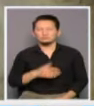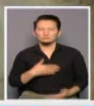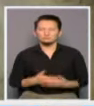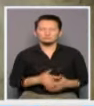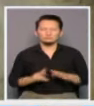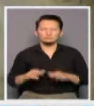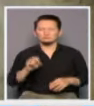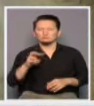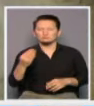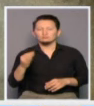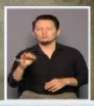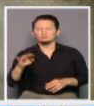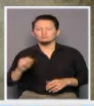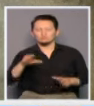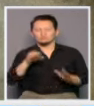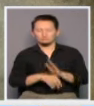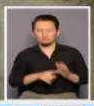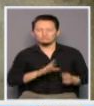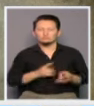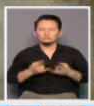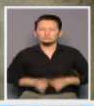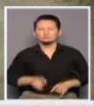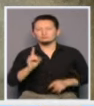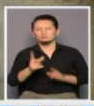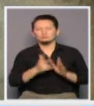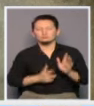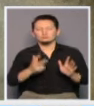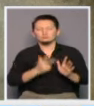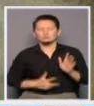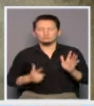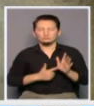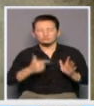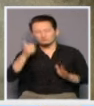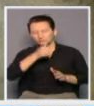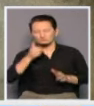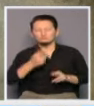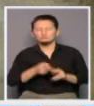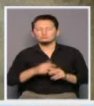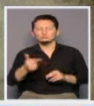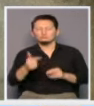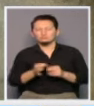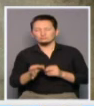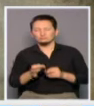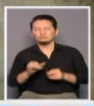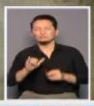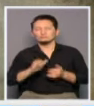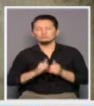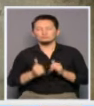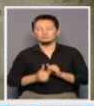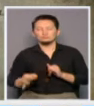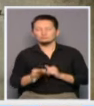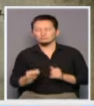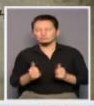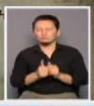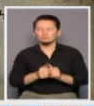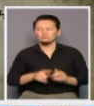член Алашорды, Салимгерей Каратлеов родился в 1887 году в Гурьевском уезде Уральской области.